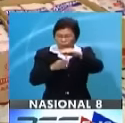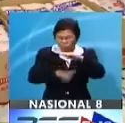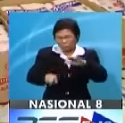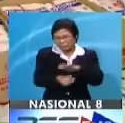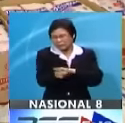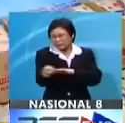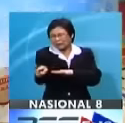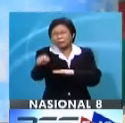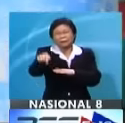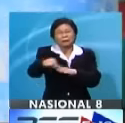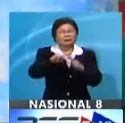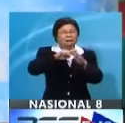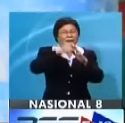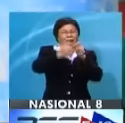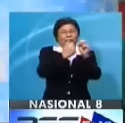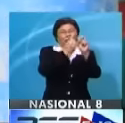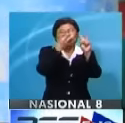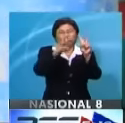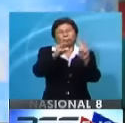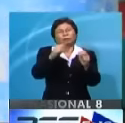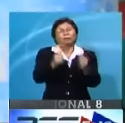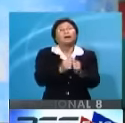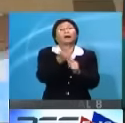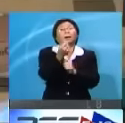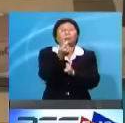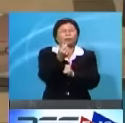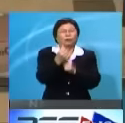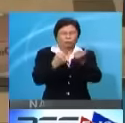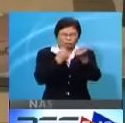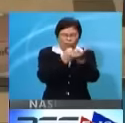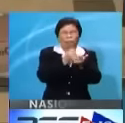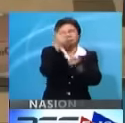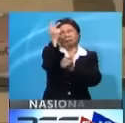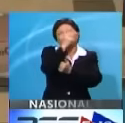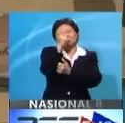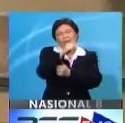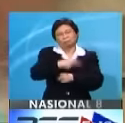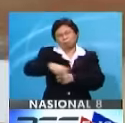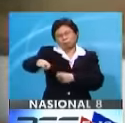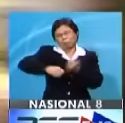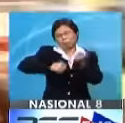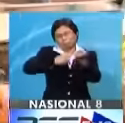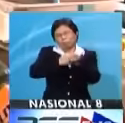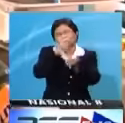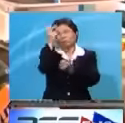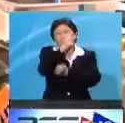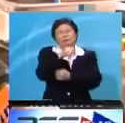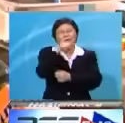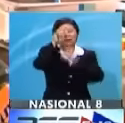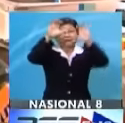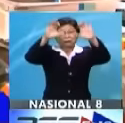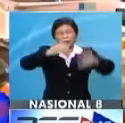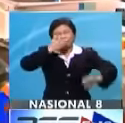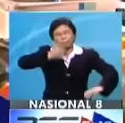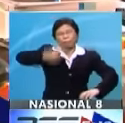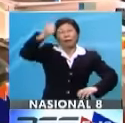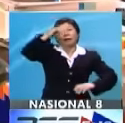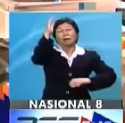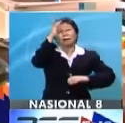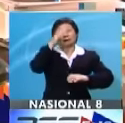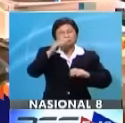2013 dengan kos pengangkutan kedai tersebut dibiayai oleh kerajaan. Ini satu kaedah yang terbaik di mana